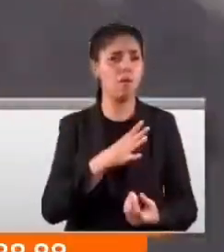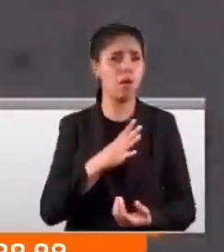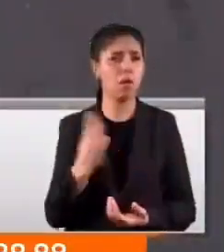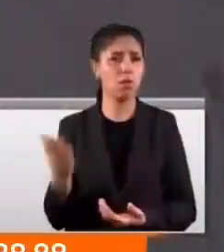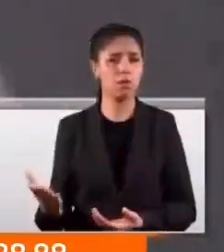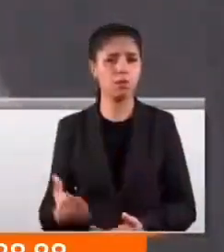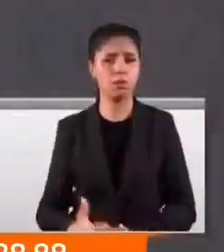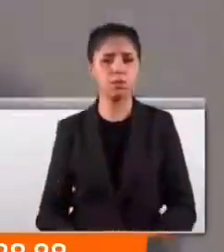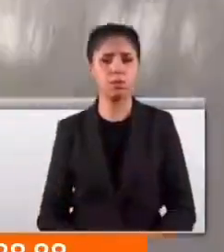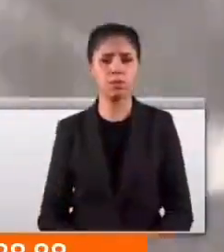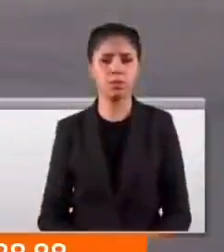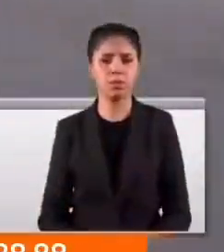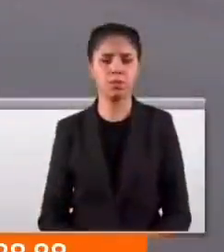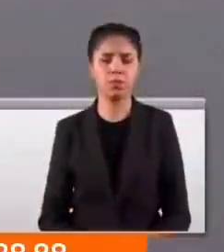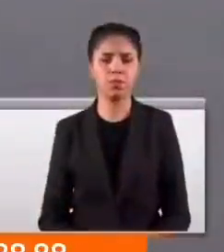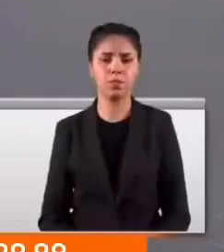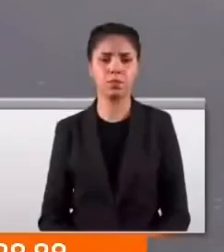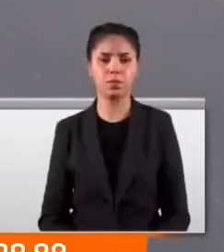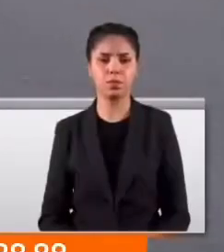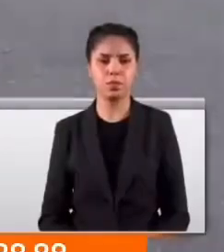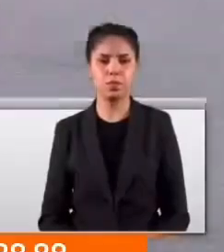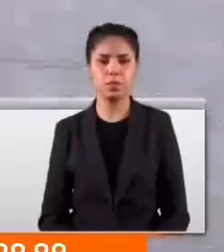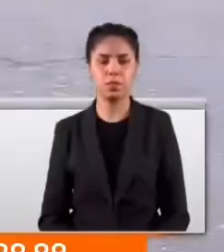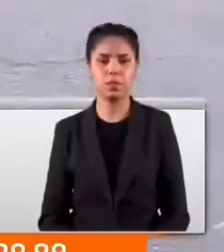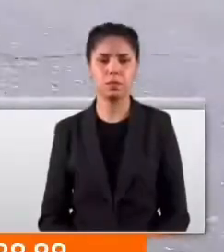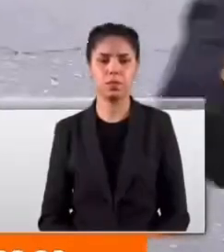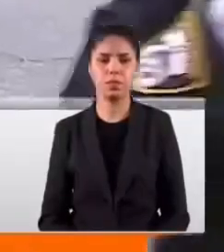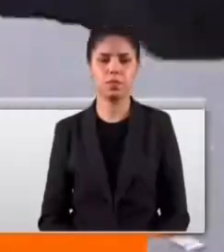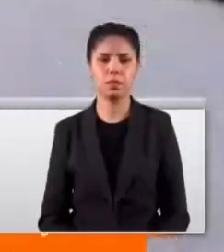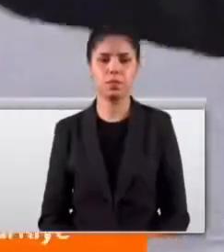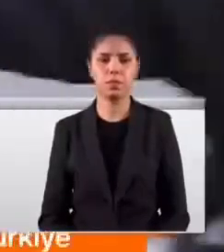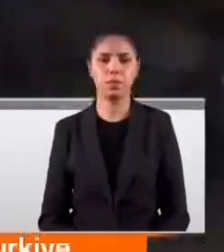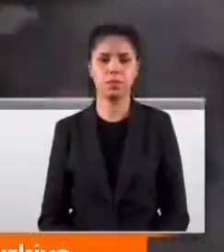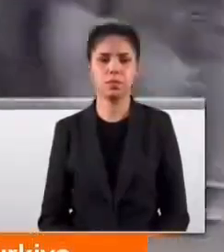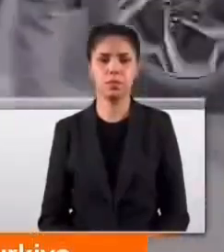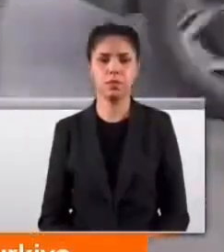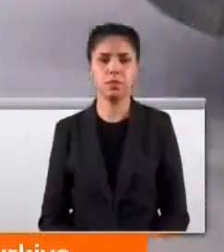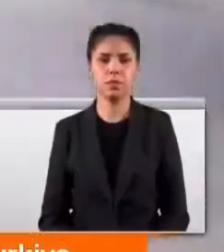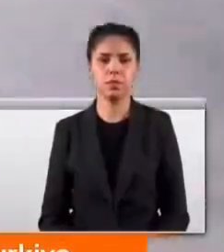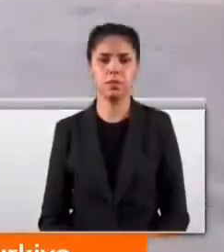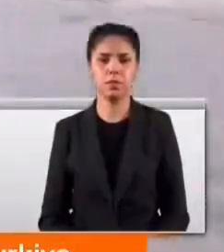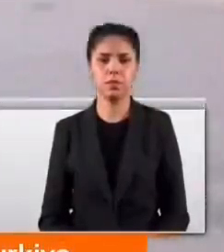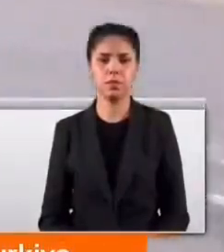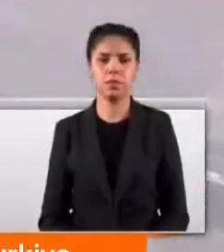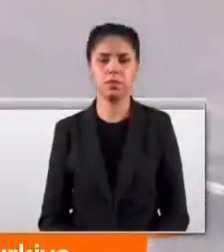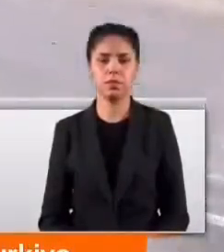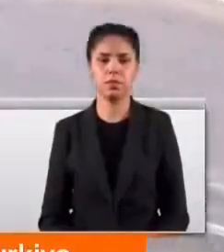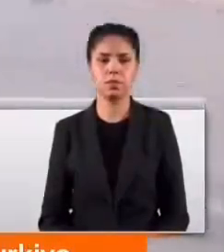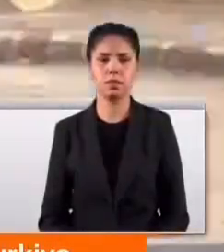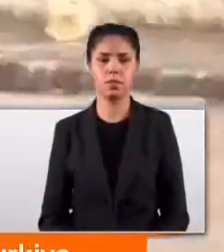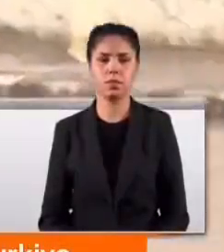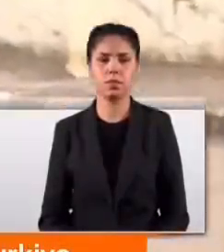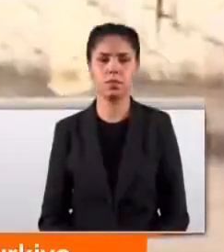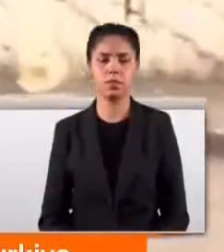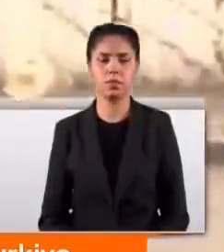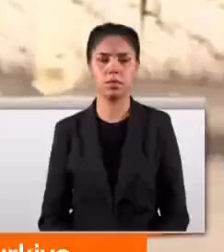bombası daha atıldı. Bakın, bakın işte. Okey. Alikbar. Tamam, tamam.